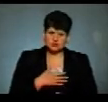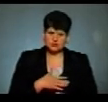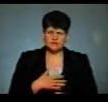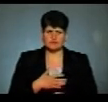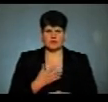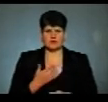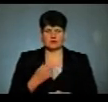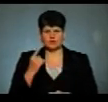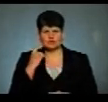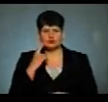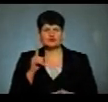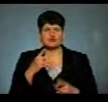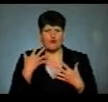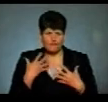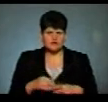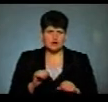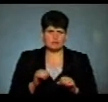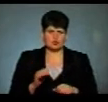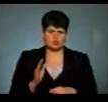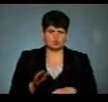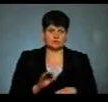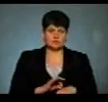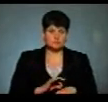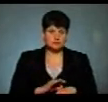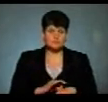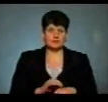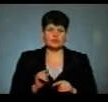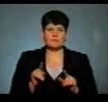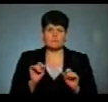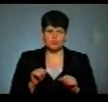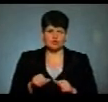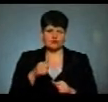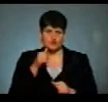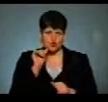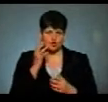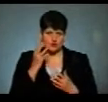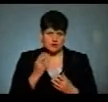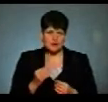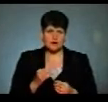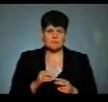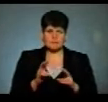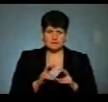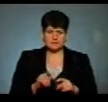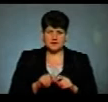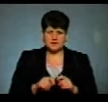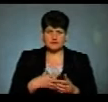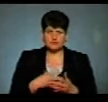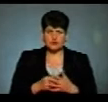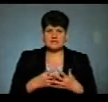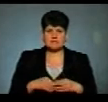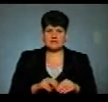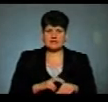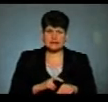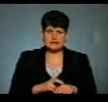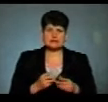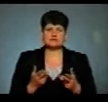що у них вже може бути таке захворювання, вони можуть з вчорашнього дня проходити обстеження в своїх сімейних лікарів.